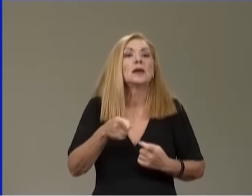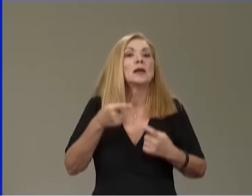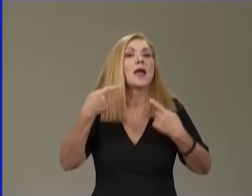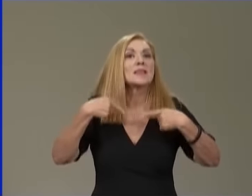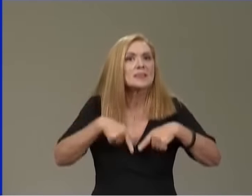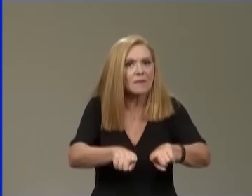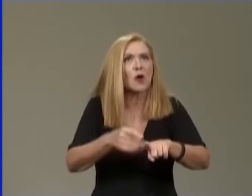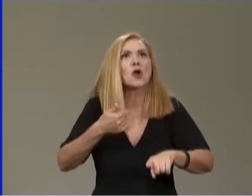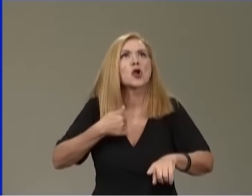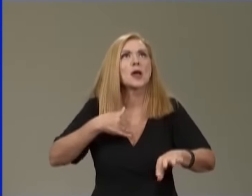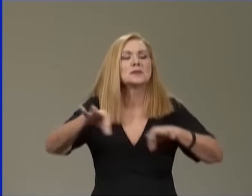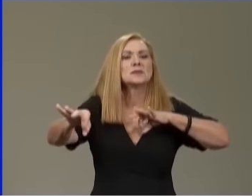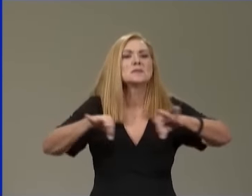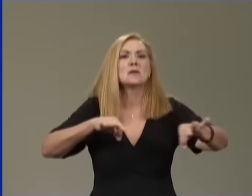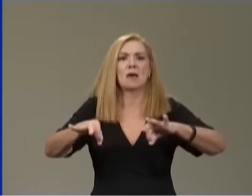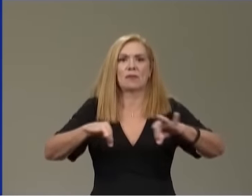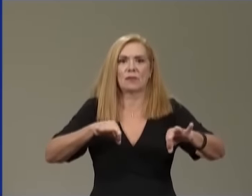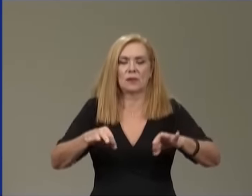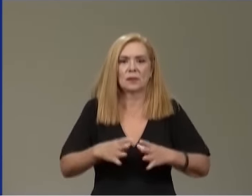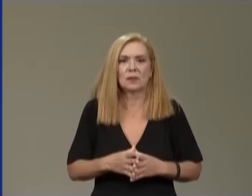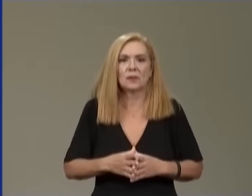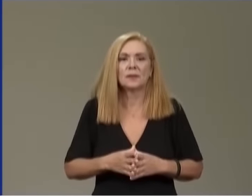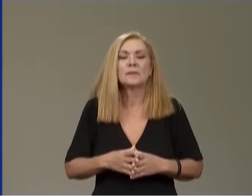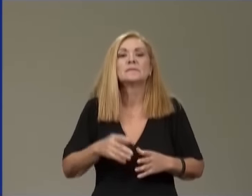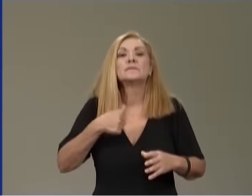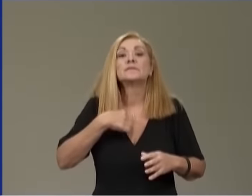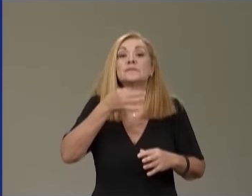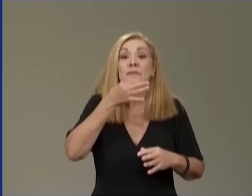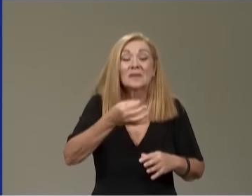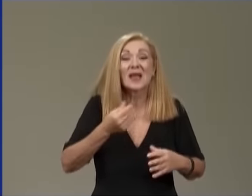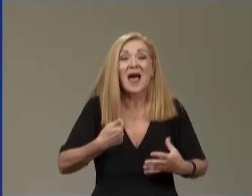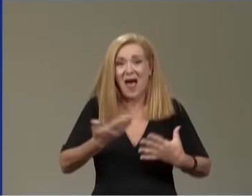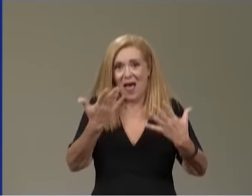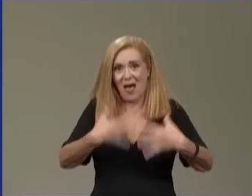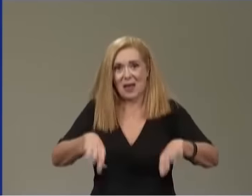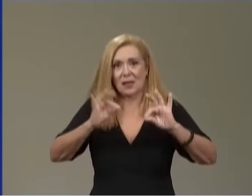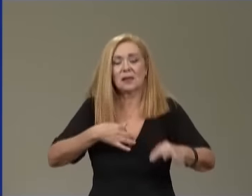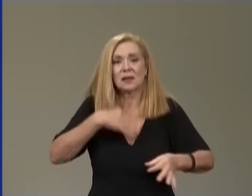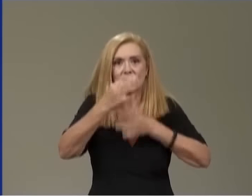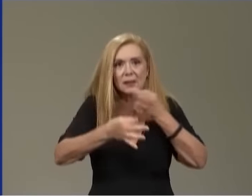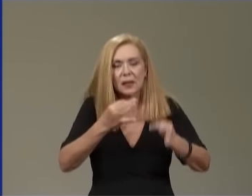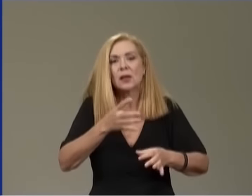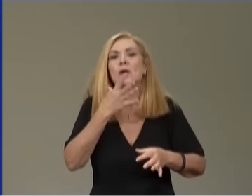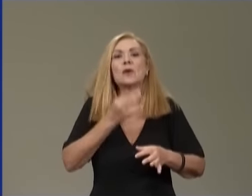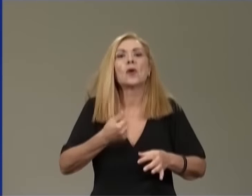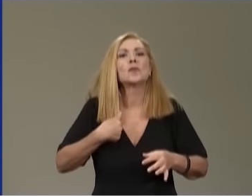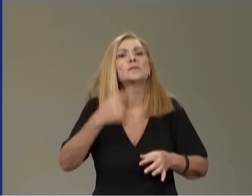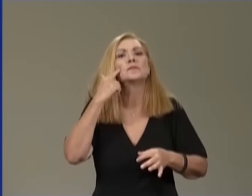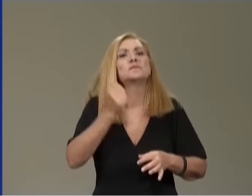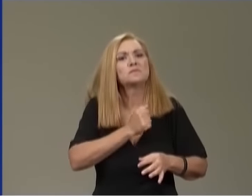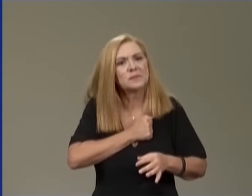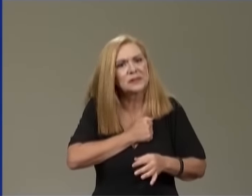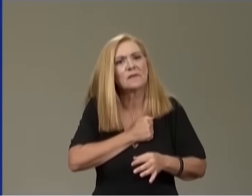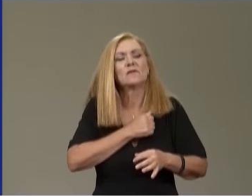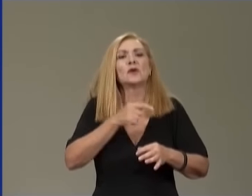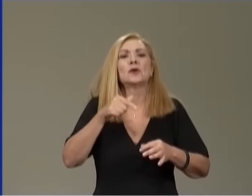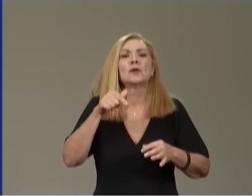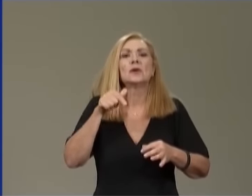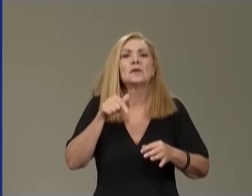στρατηγικές κατευθύνσεις. Σπέβδω να το κάνω στην αρχή της ομιλίας μου, πιστεύοντας ότι έτσι θα ερμηνευτεί ακριβέστερα